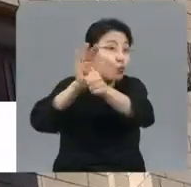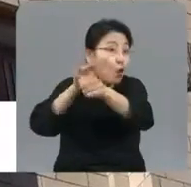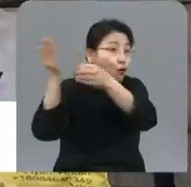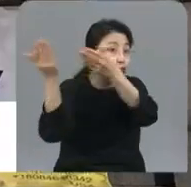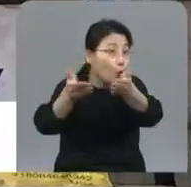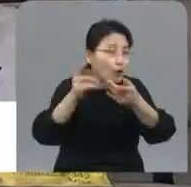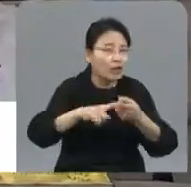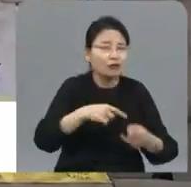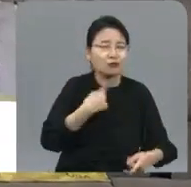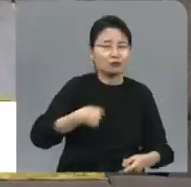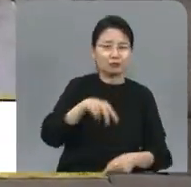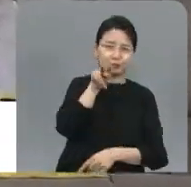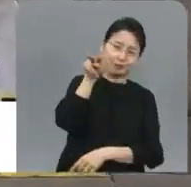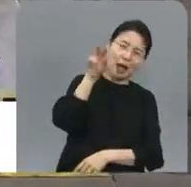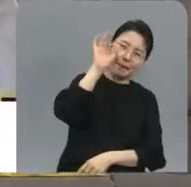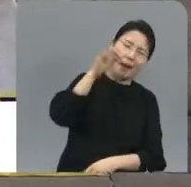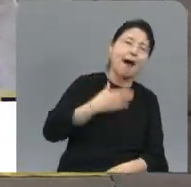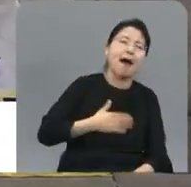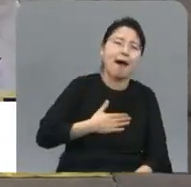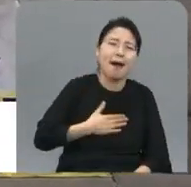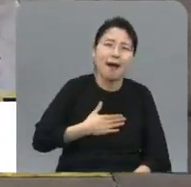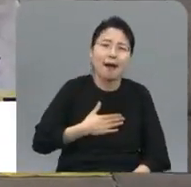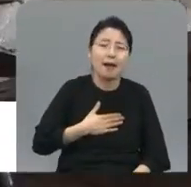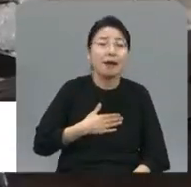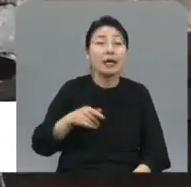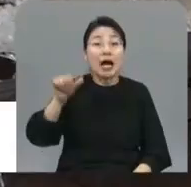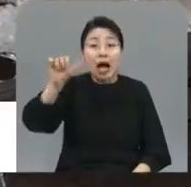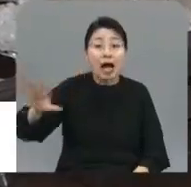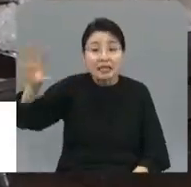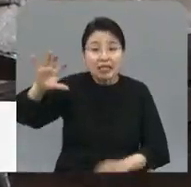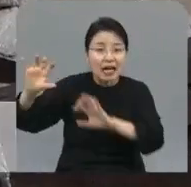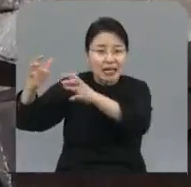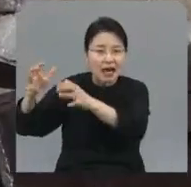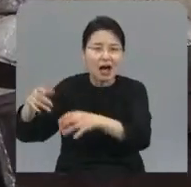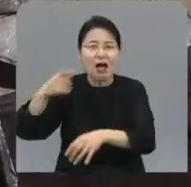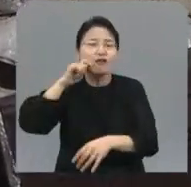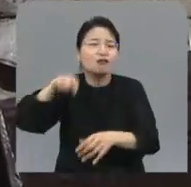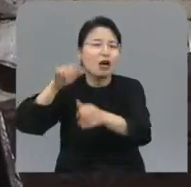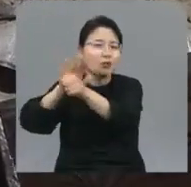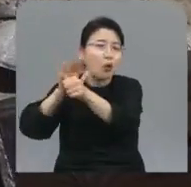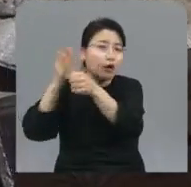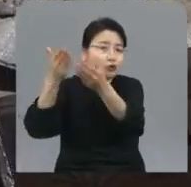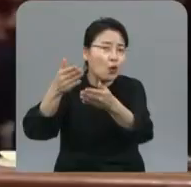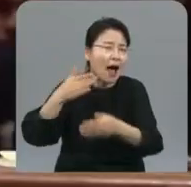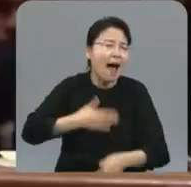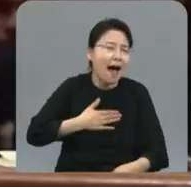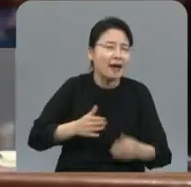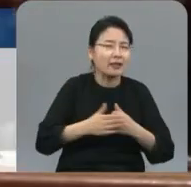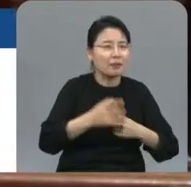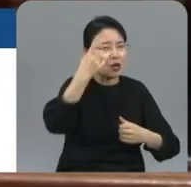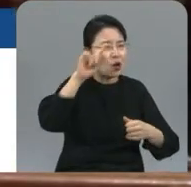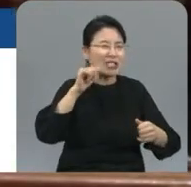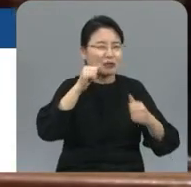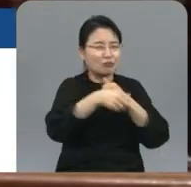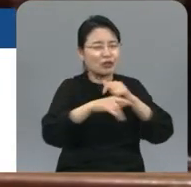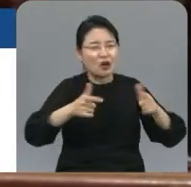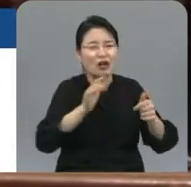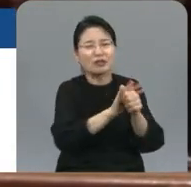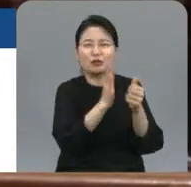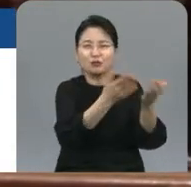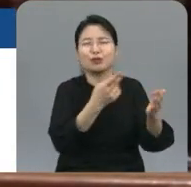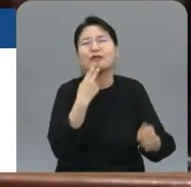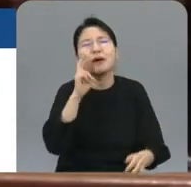asia Termasuk Korea Selatan dan Jepang untuk Ukraina dan mengatakan bahwa pihak yang menganalisis Cina juga memperhatikan pergerakan tersebut